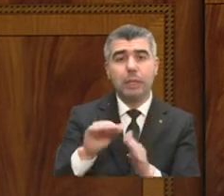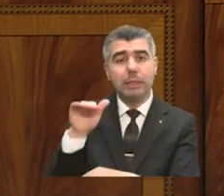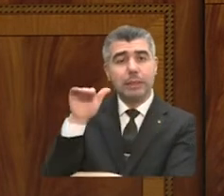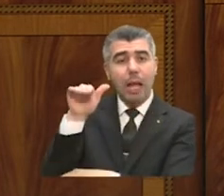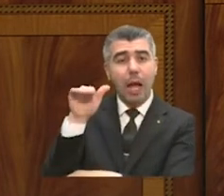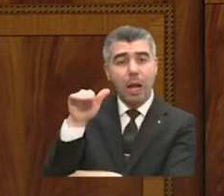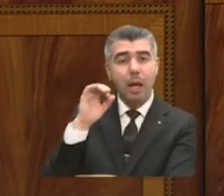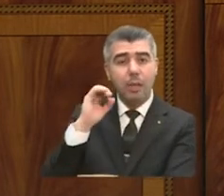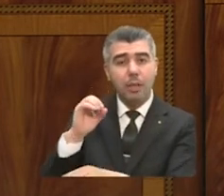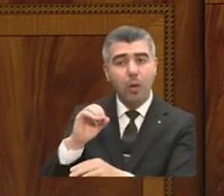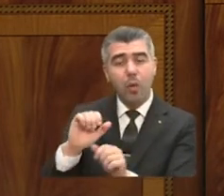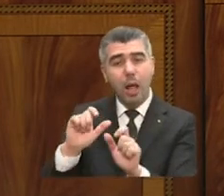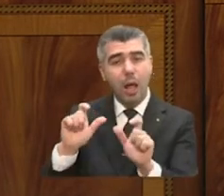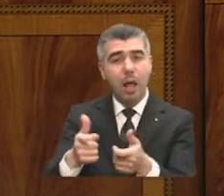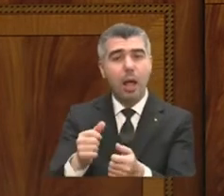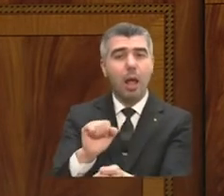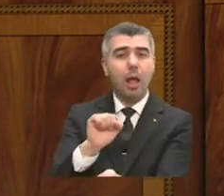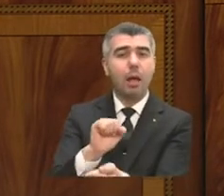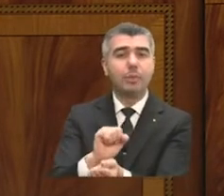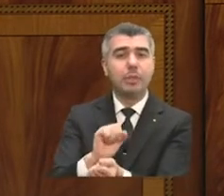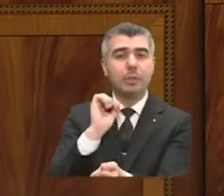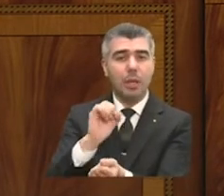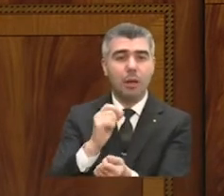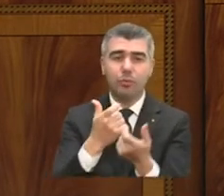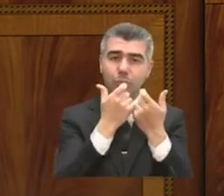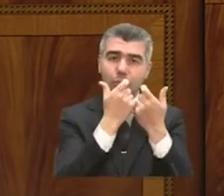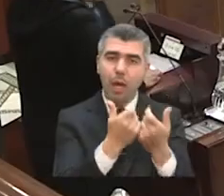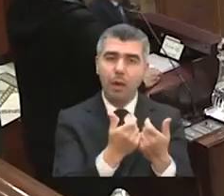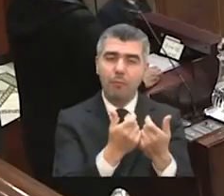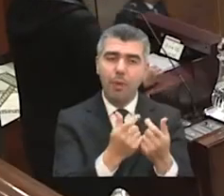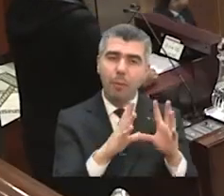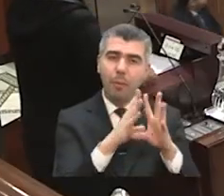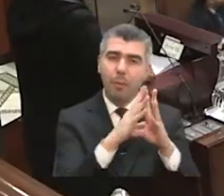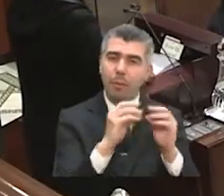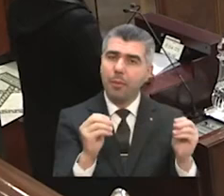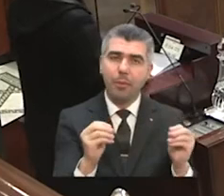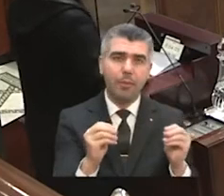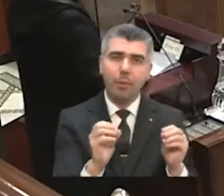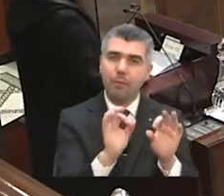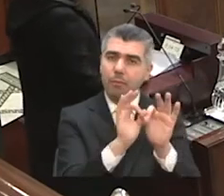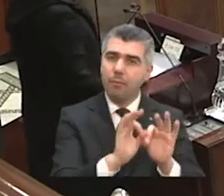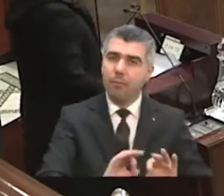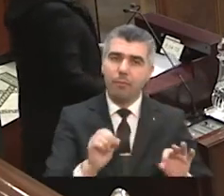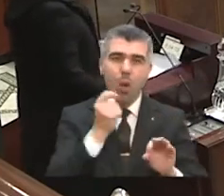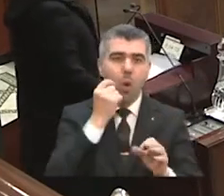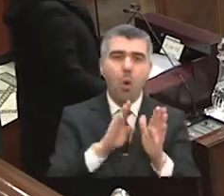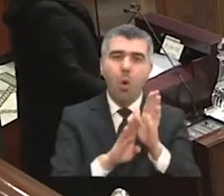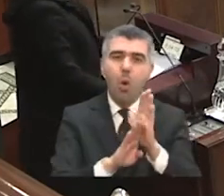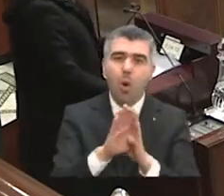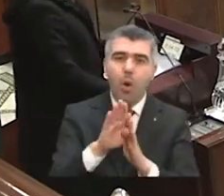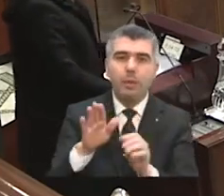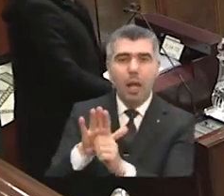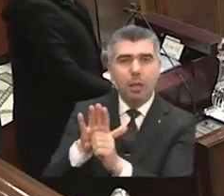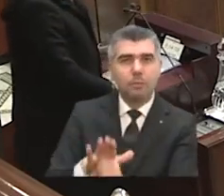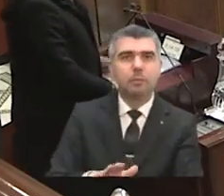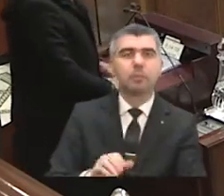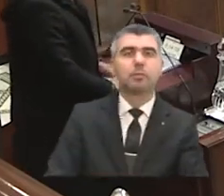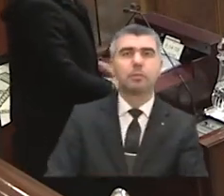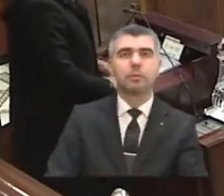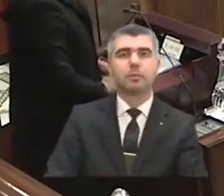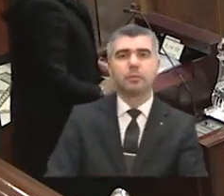dialogue entre les religions et les civilisations? Qu'en est-il